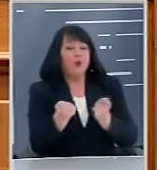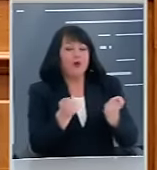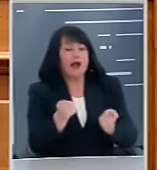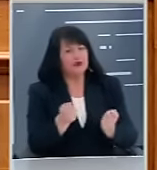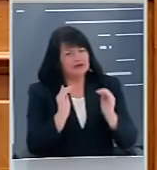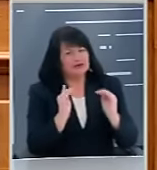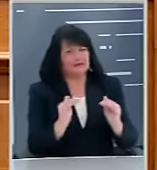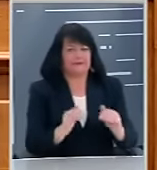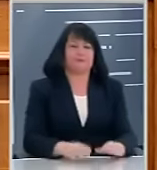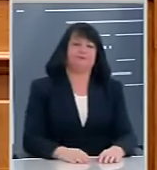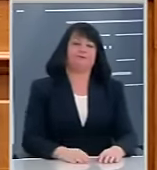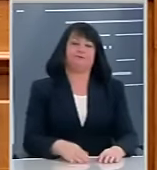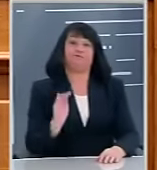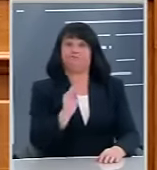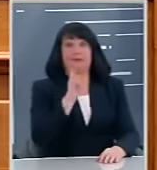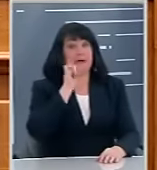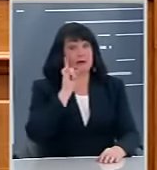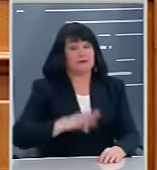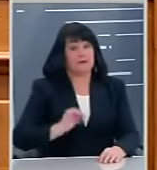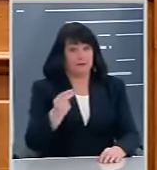επίπεδα. Κυρίες και κύριοι συνάδελφοι,